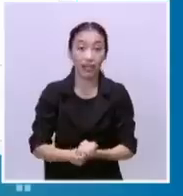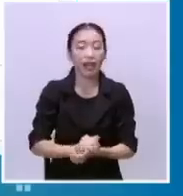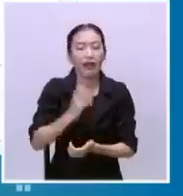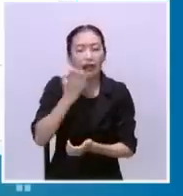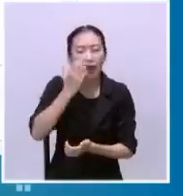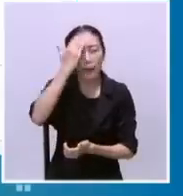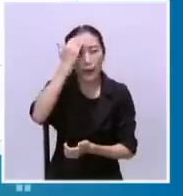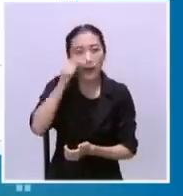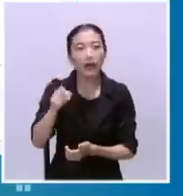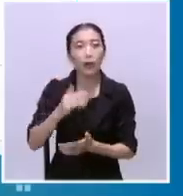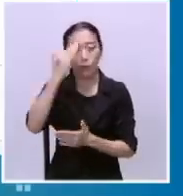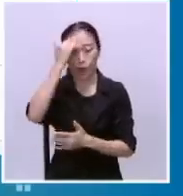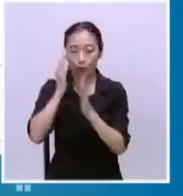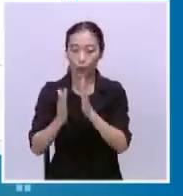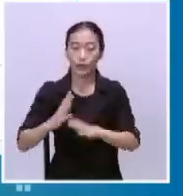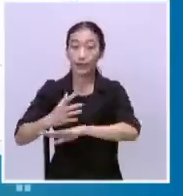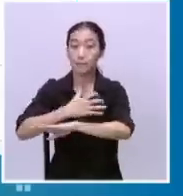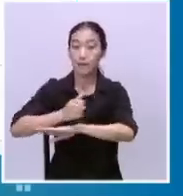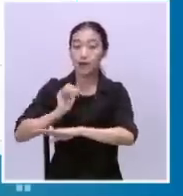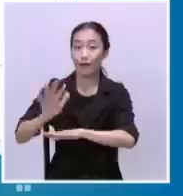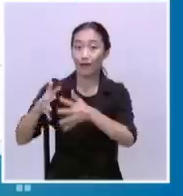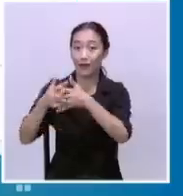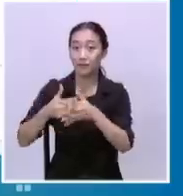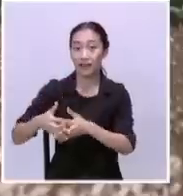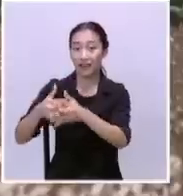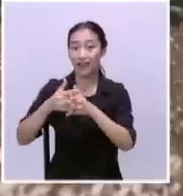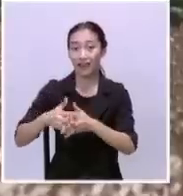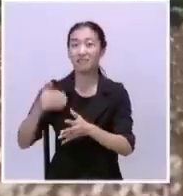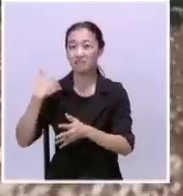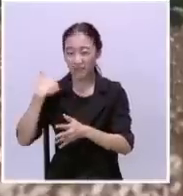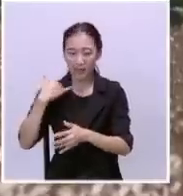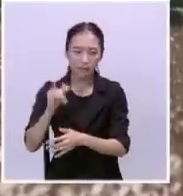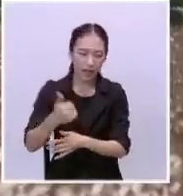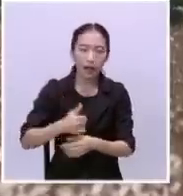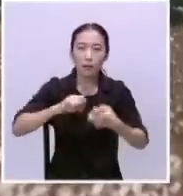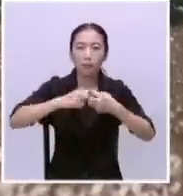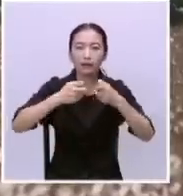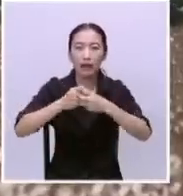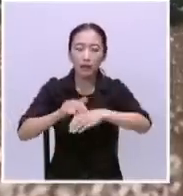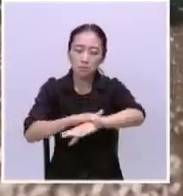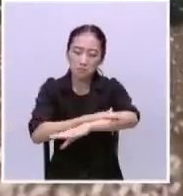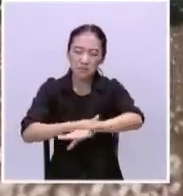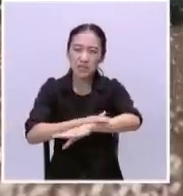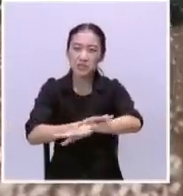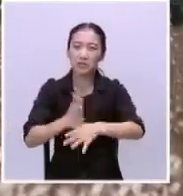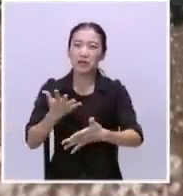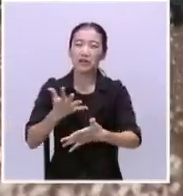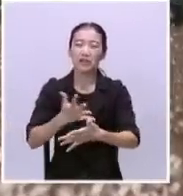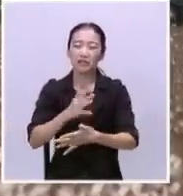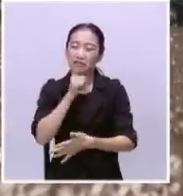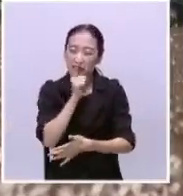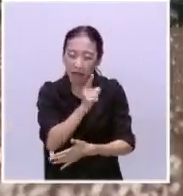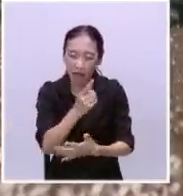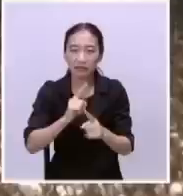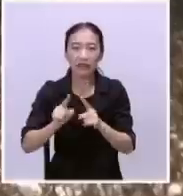านักการเมืองอเมริกันและชาติตะวันตกบางคนทำเป็นตาบอดจากปัญหาการเหยียดผิวที่เพิ่มมากขึ้นในชาติตนเองแล้ว